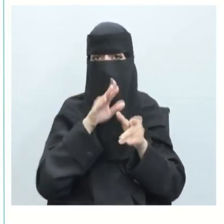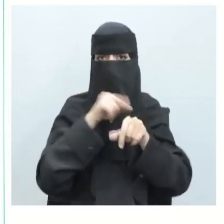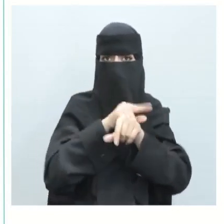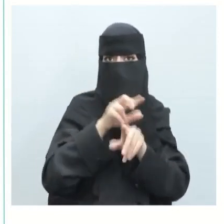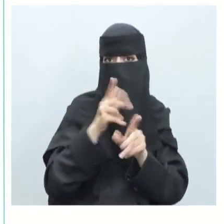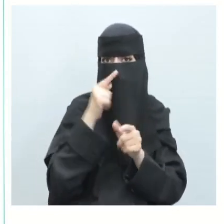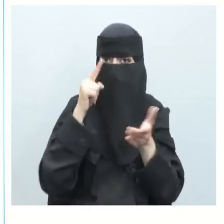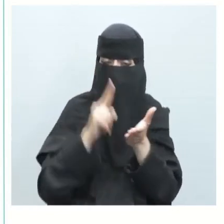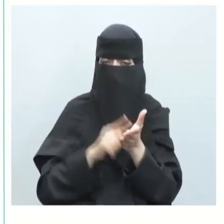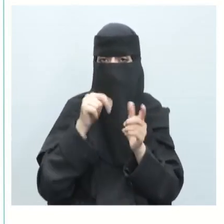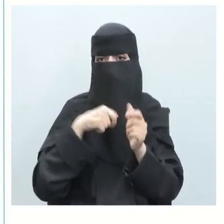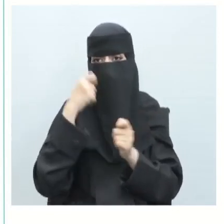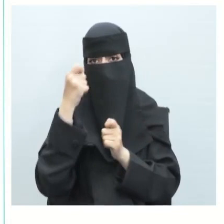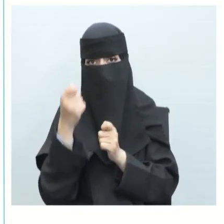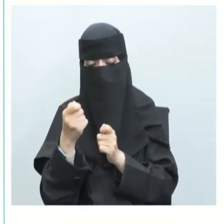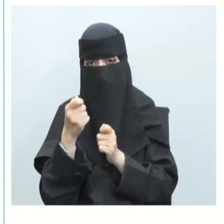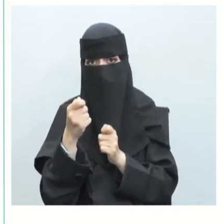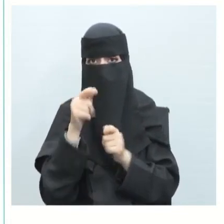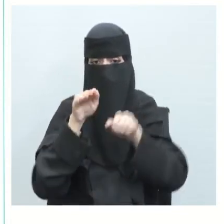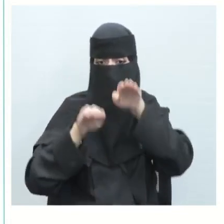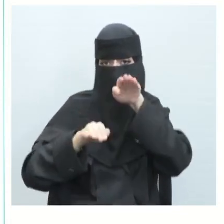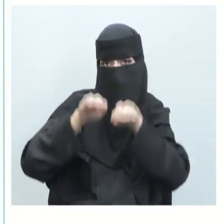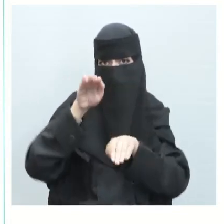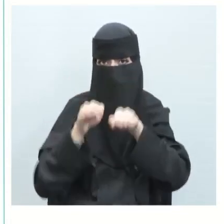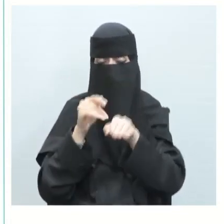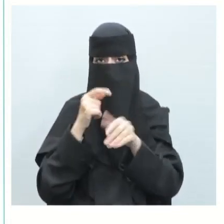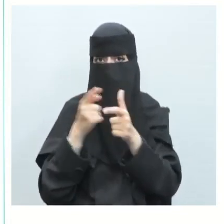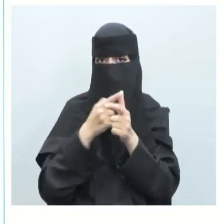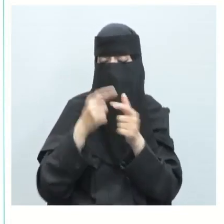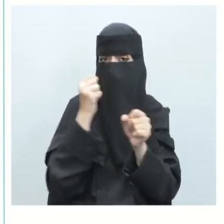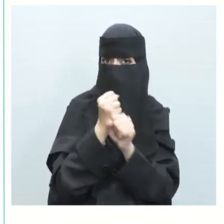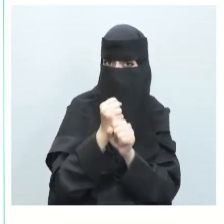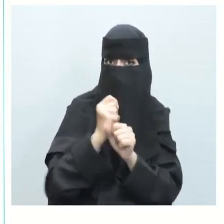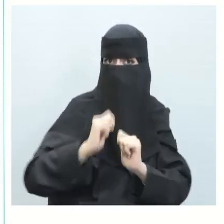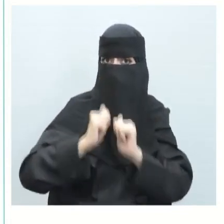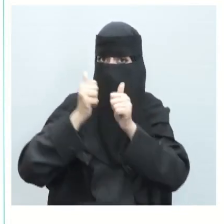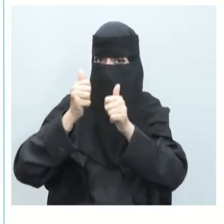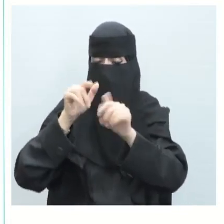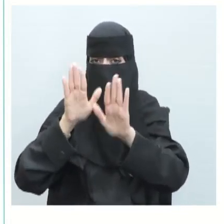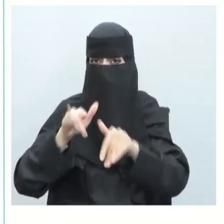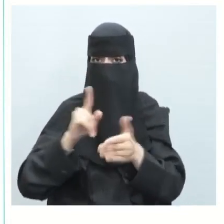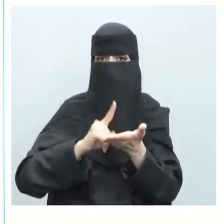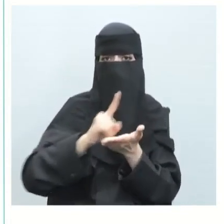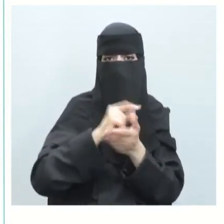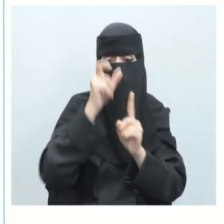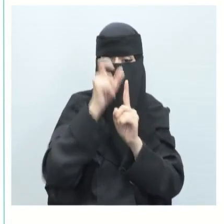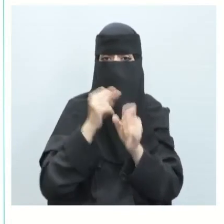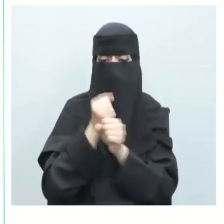مختلفه لكي تكون انتاجيه عال لابد ان اوازن ما بين العمل الذي ينجزونه وبين طبيعه